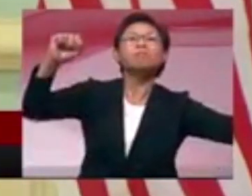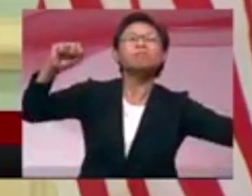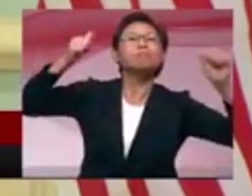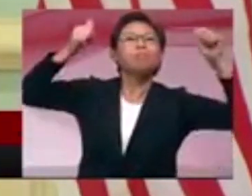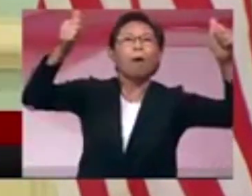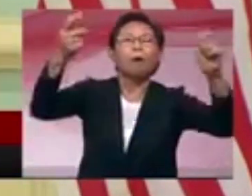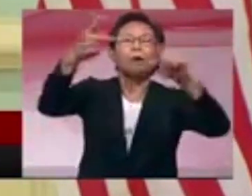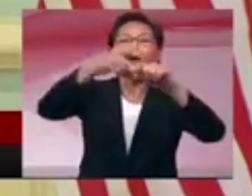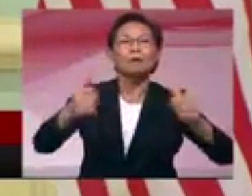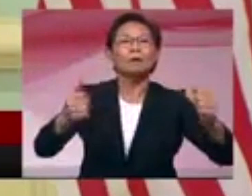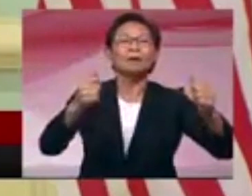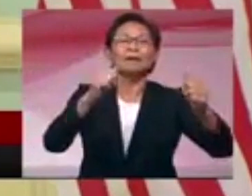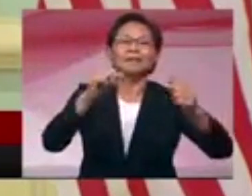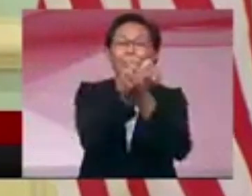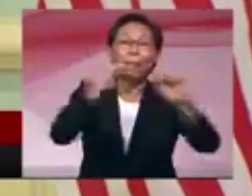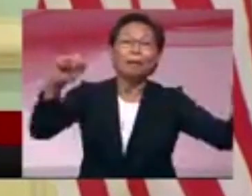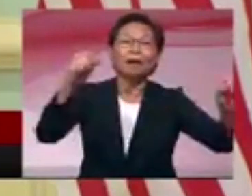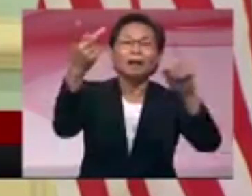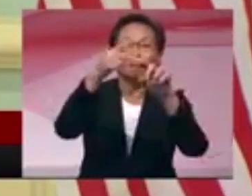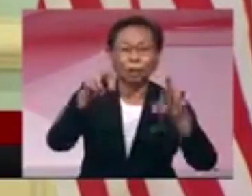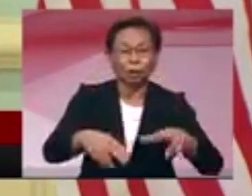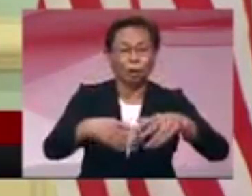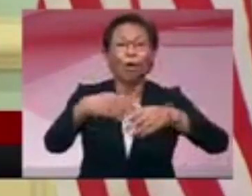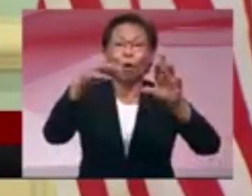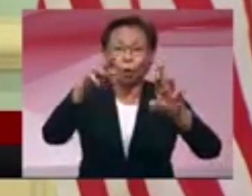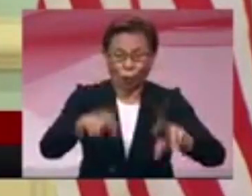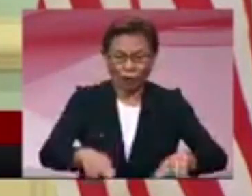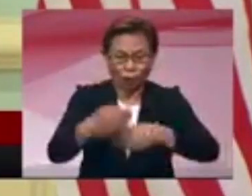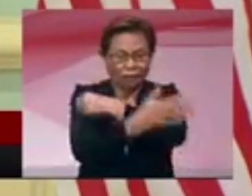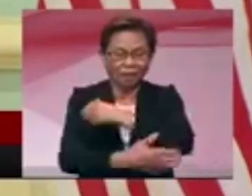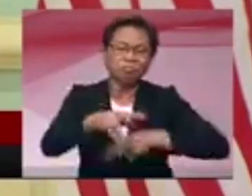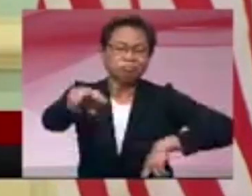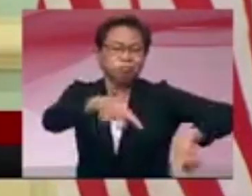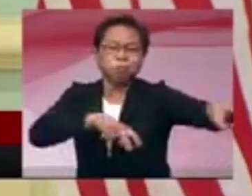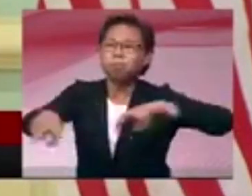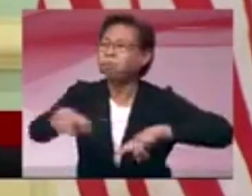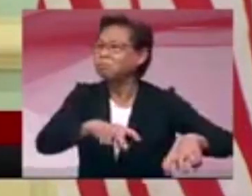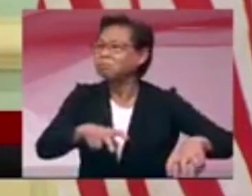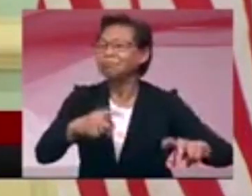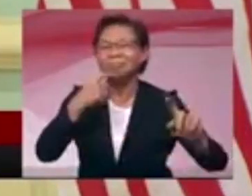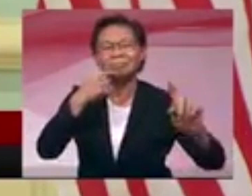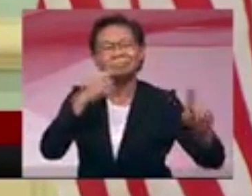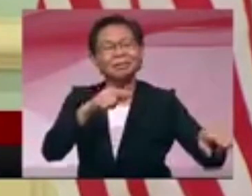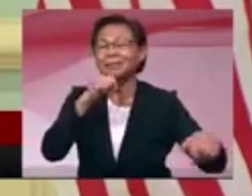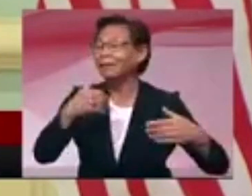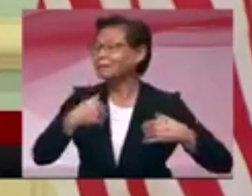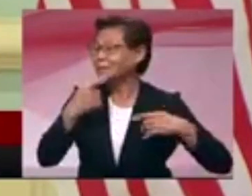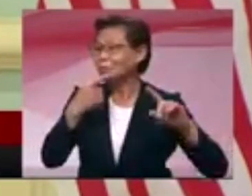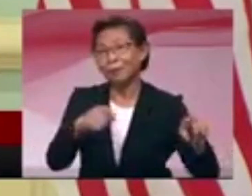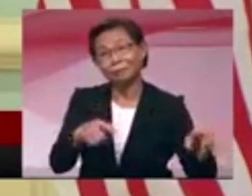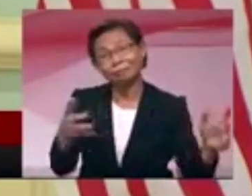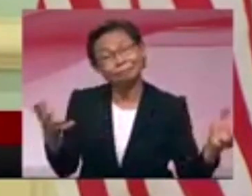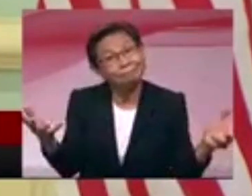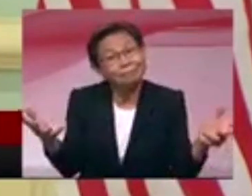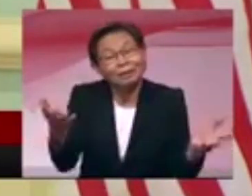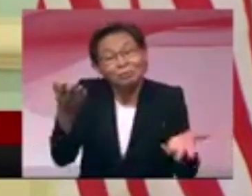kepada yang tidak, warga asing yang tidak berdokumen. Tidak ada. Jawapannya setahu saya tidak ada.